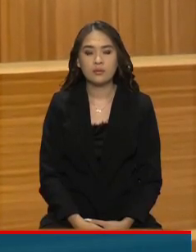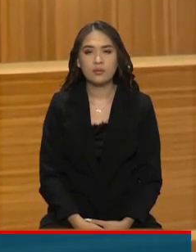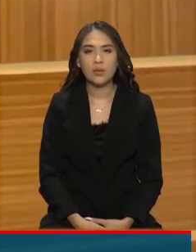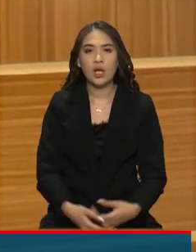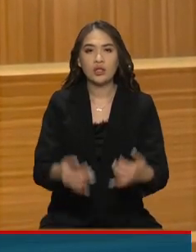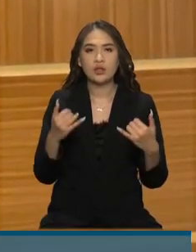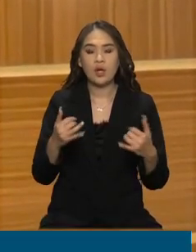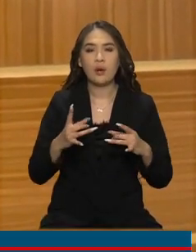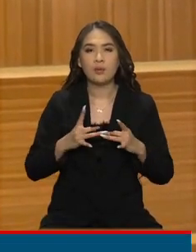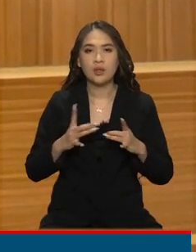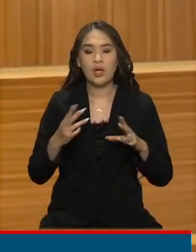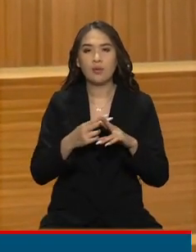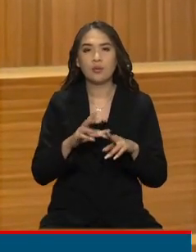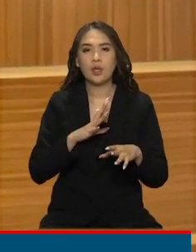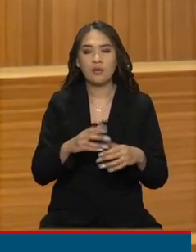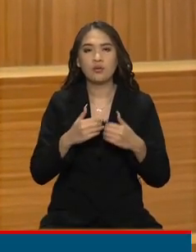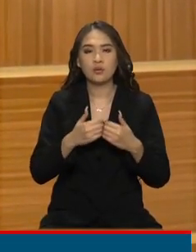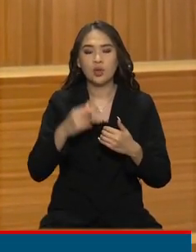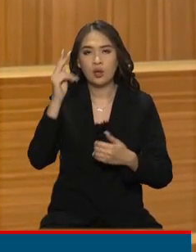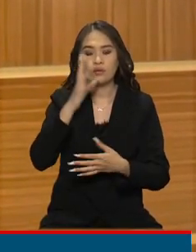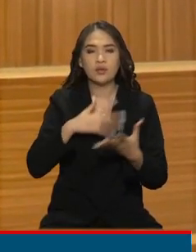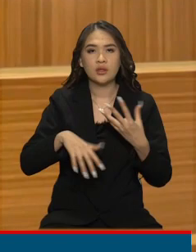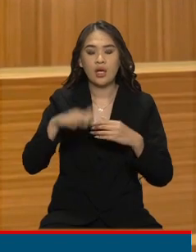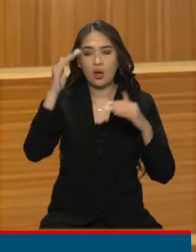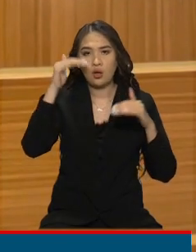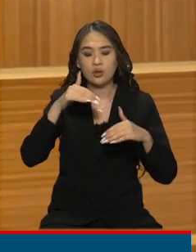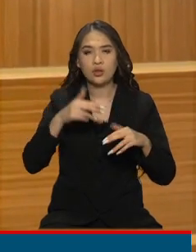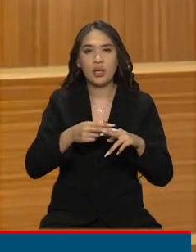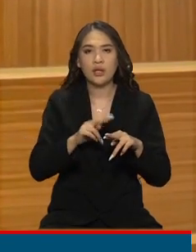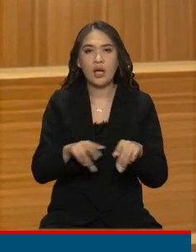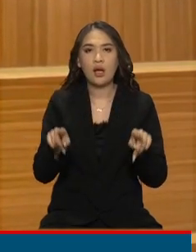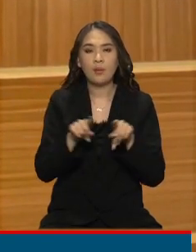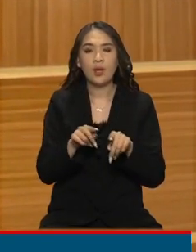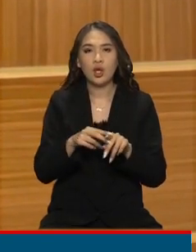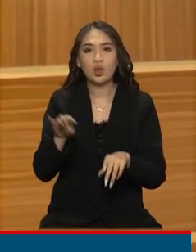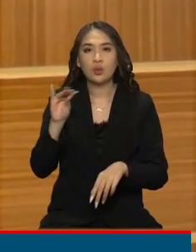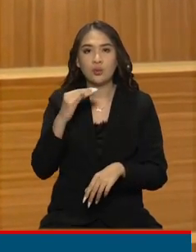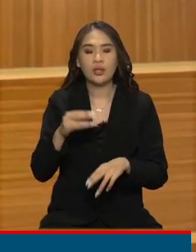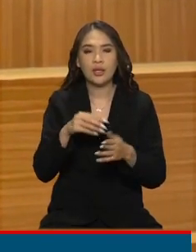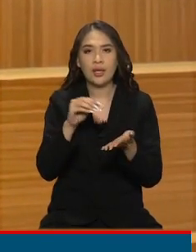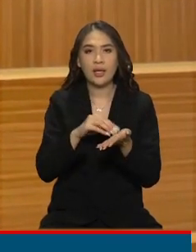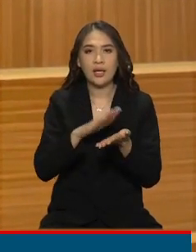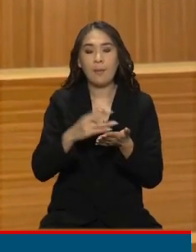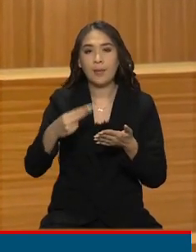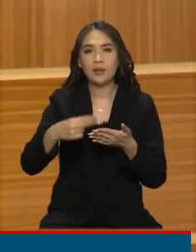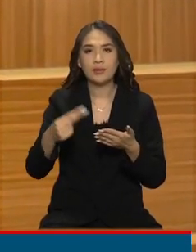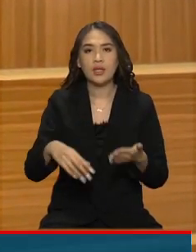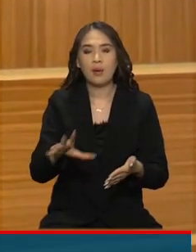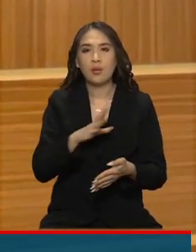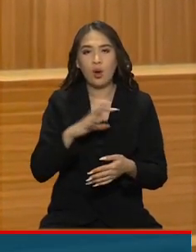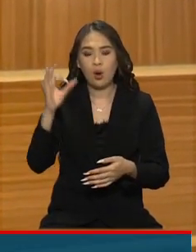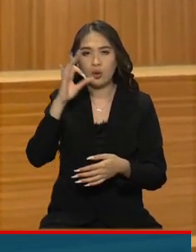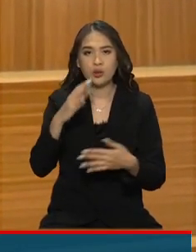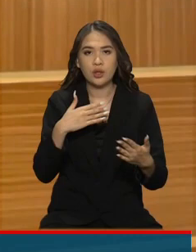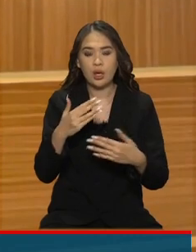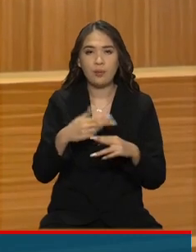Сегодня на мероприятие приехали выпускники колледжа со всей страны. Хочется отметить, что в рамках юбилейной даты мы подписали меморандумы о